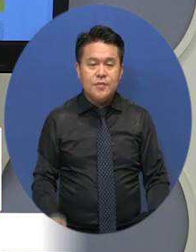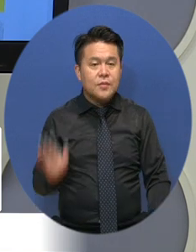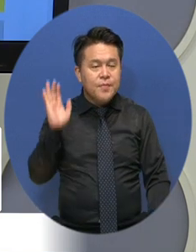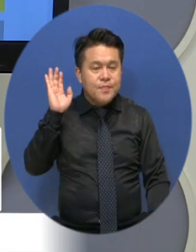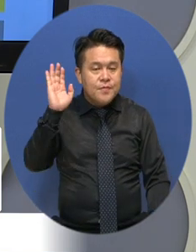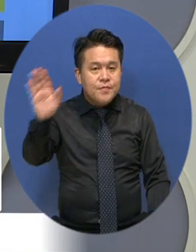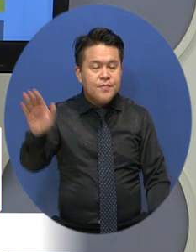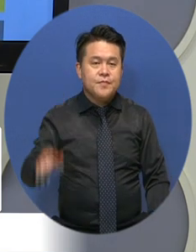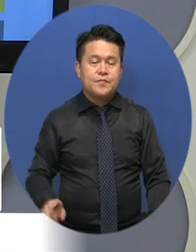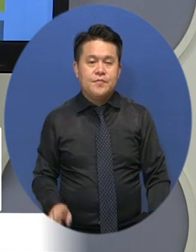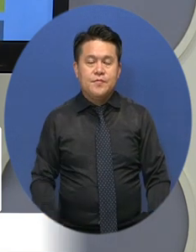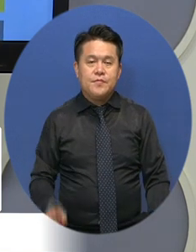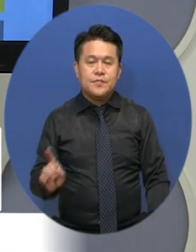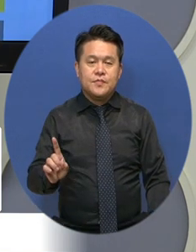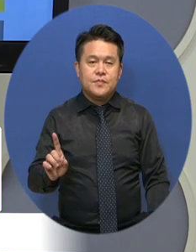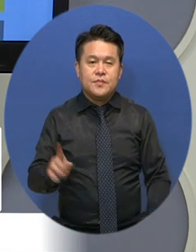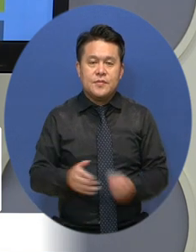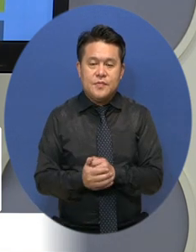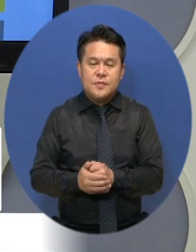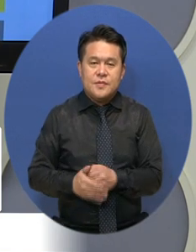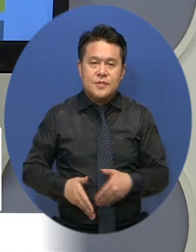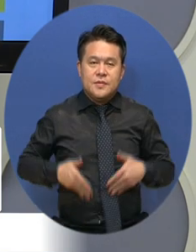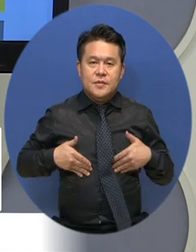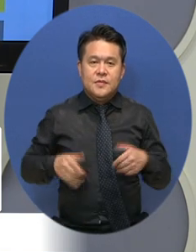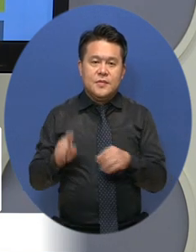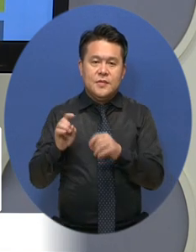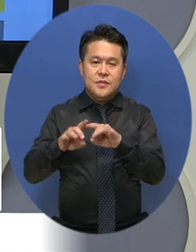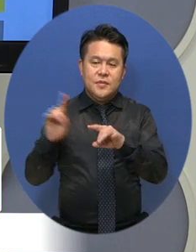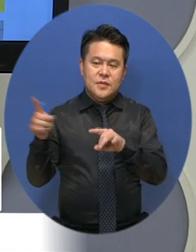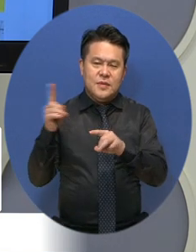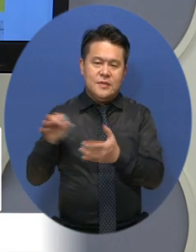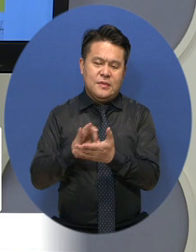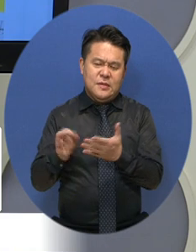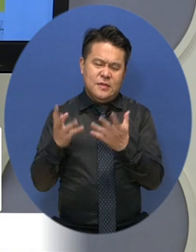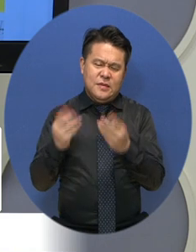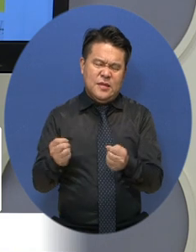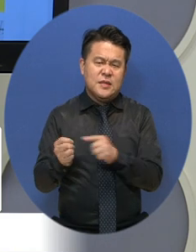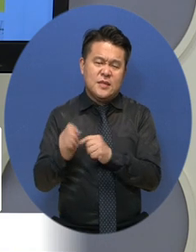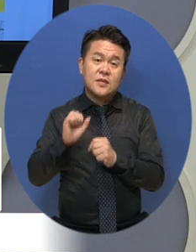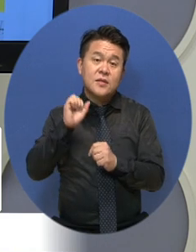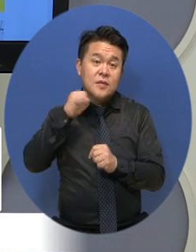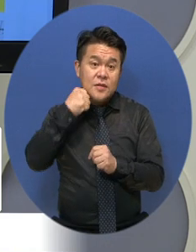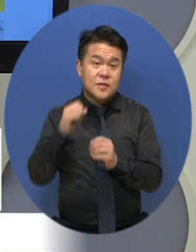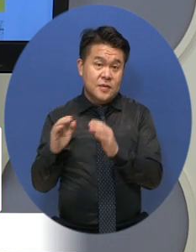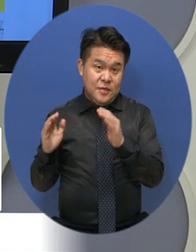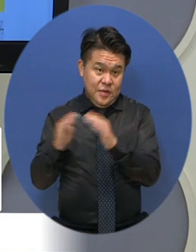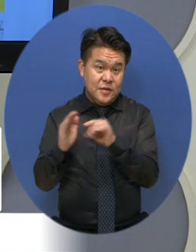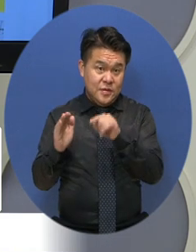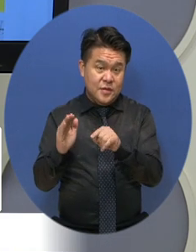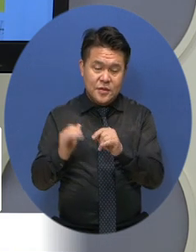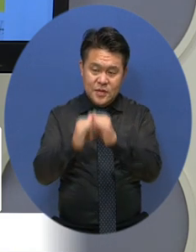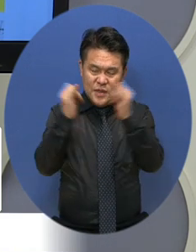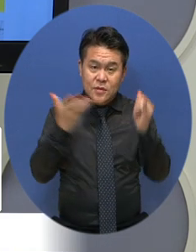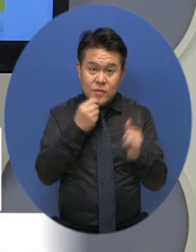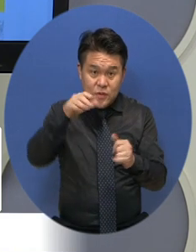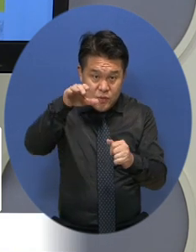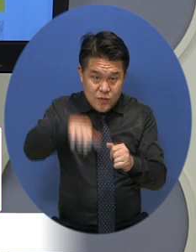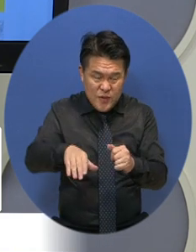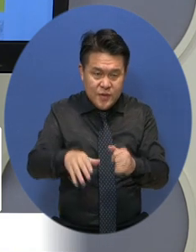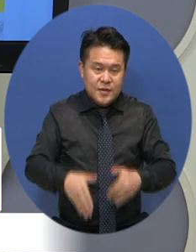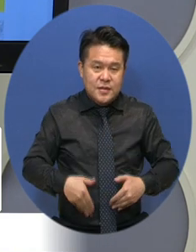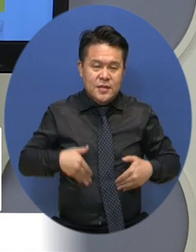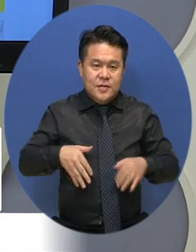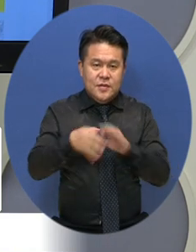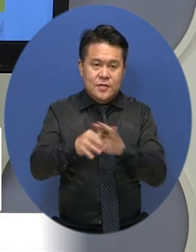에너지 취약계층과 사회복지시설의 다녀 시트와 단열시공 전기매트 등의 남방